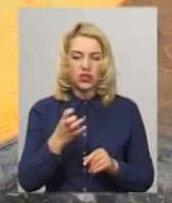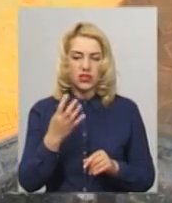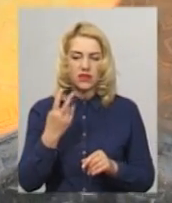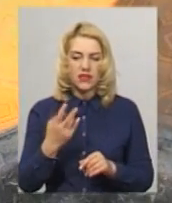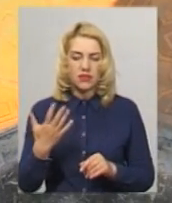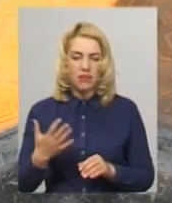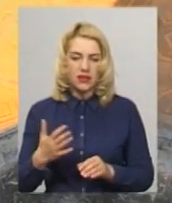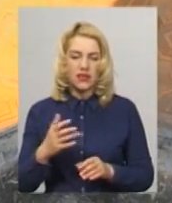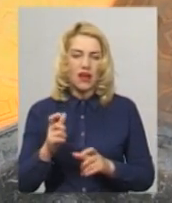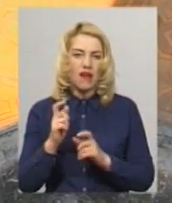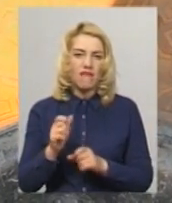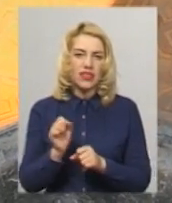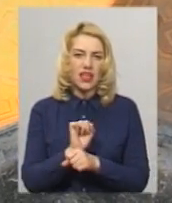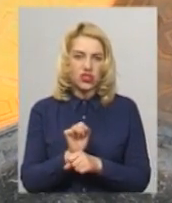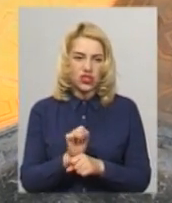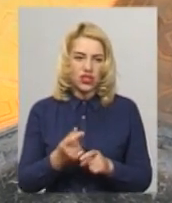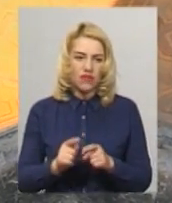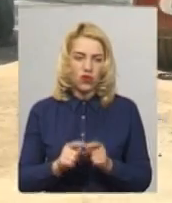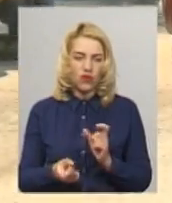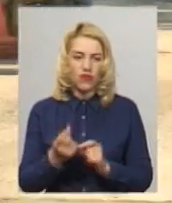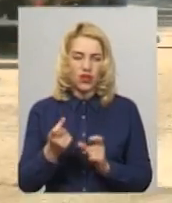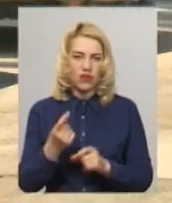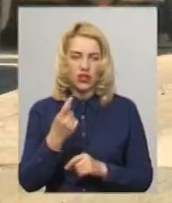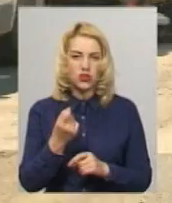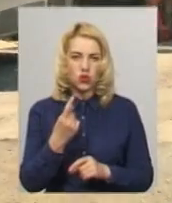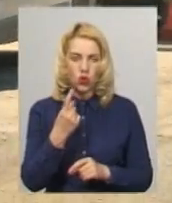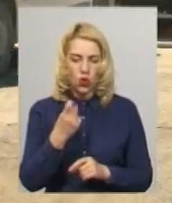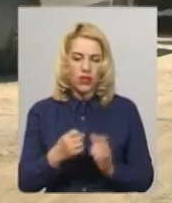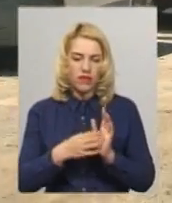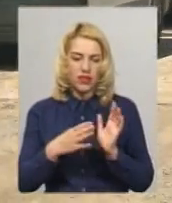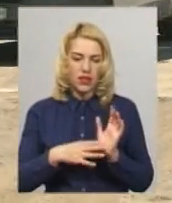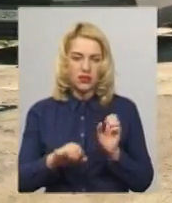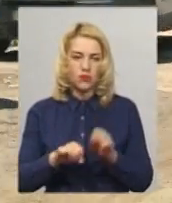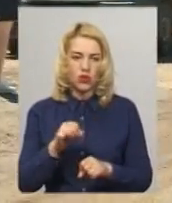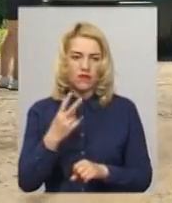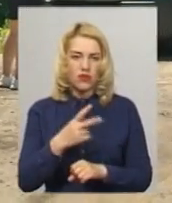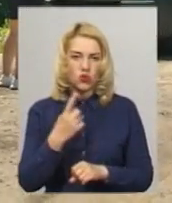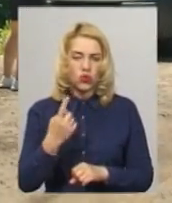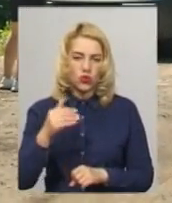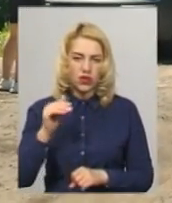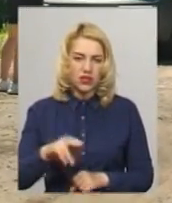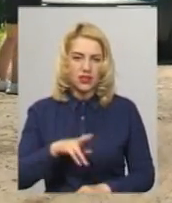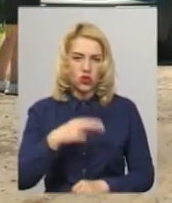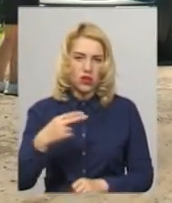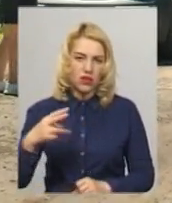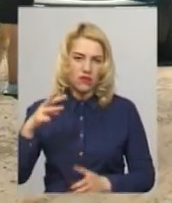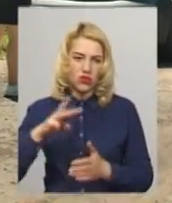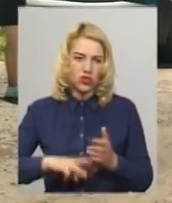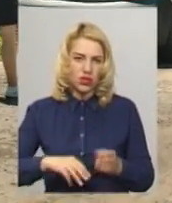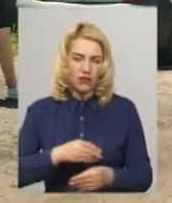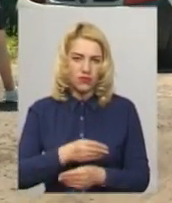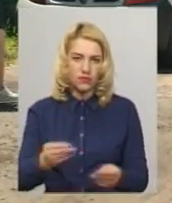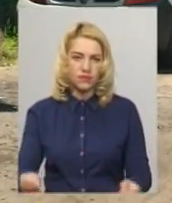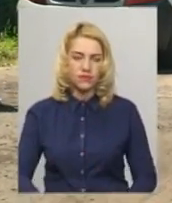119 порушень. Плати за проїзд з порушенням габаритно-вагових параметрів нараховано 21 тисячу 740 євро. Михайло Жила, Юрій Чорний, новини